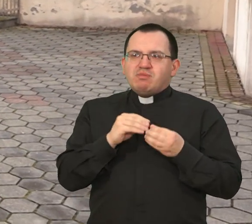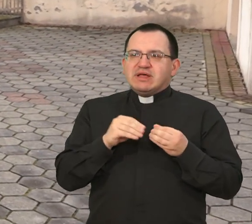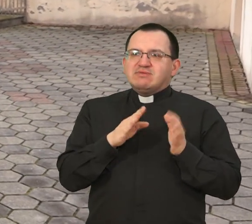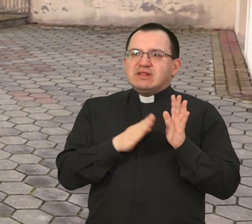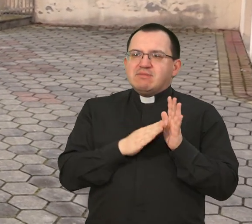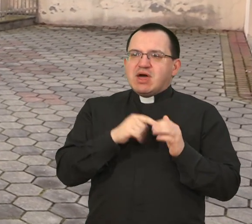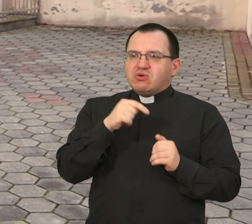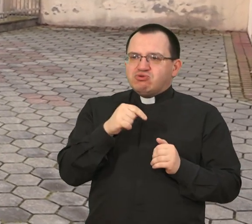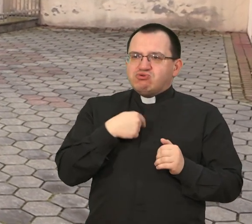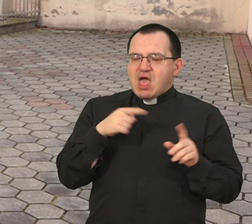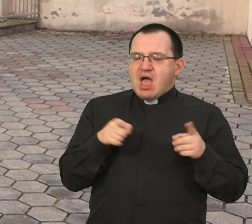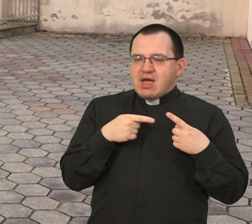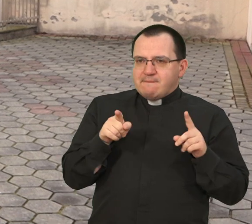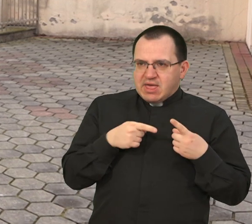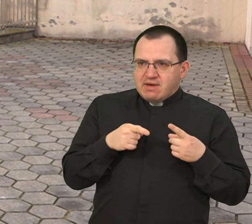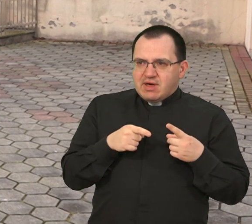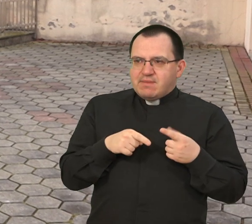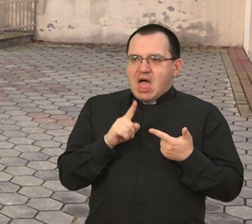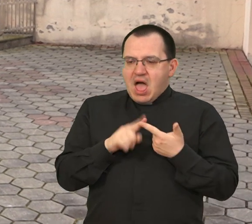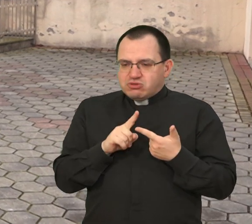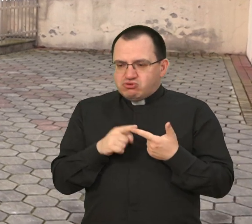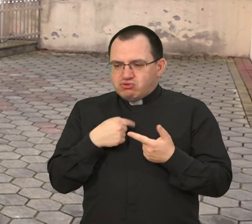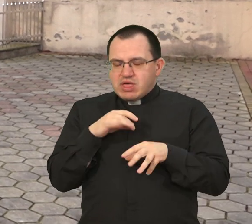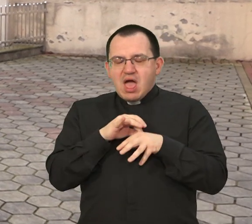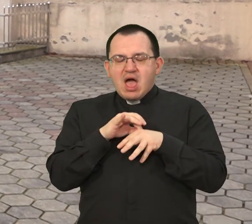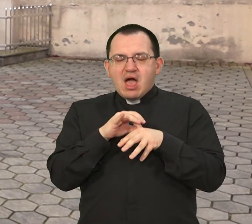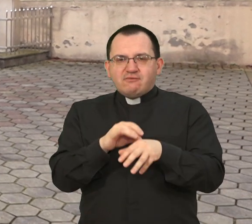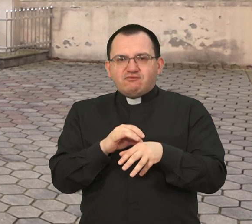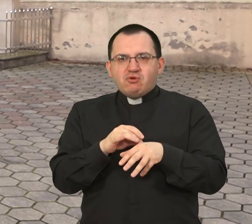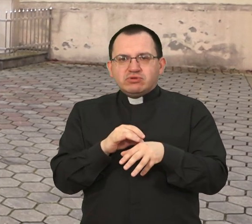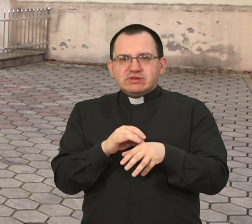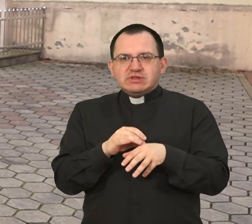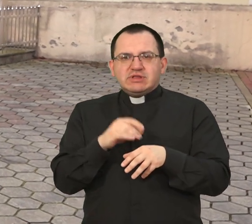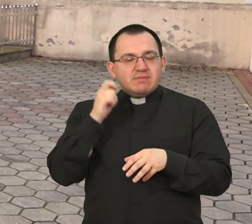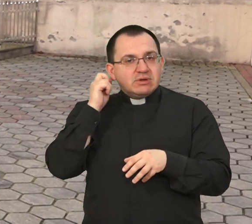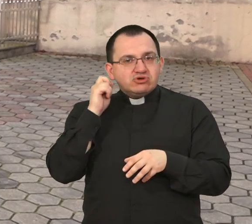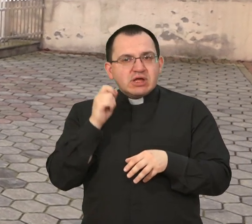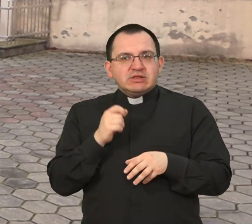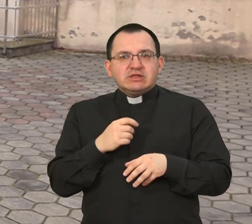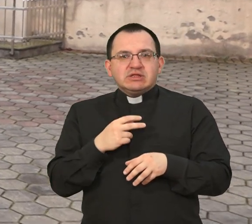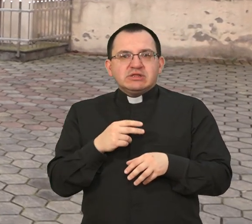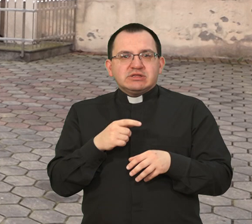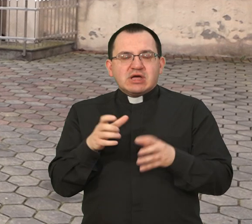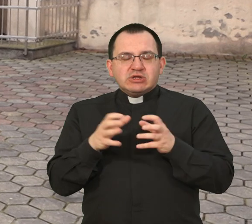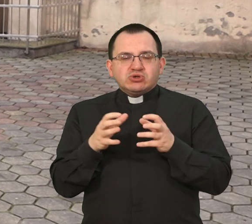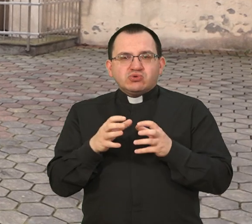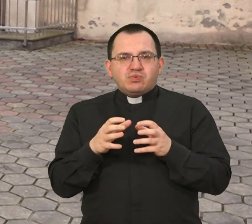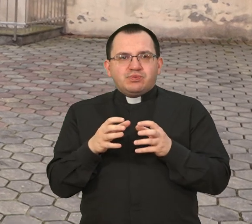tu pjevam. A vodim još žensku vokalnu skupinu kulturno-umjetničke